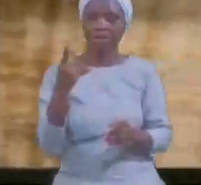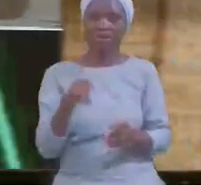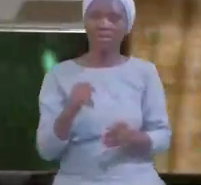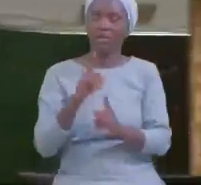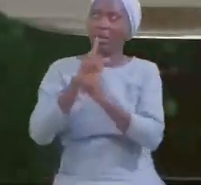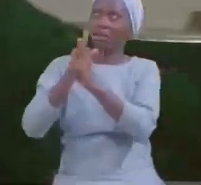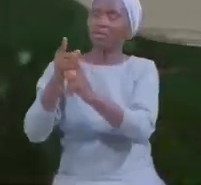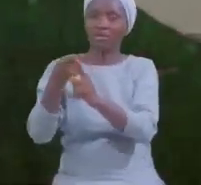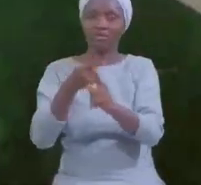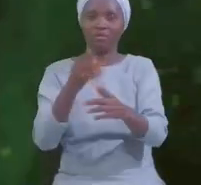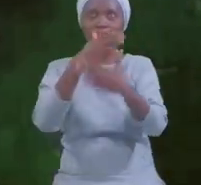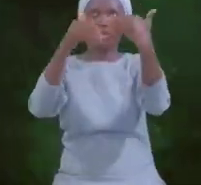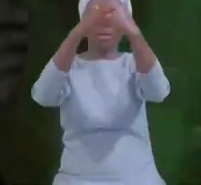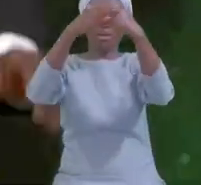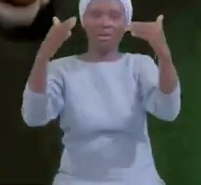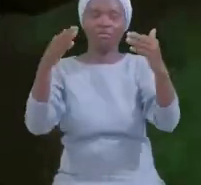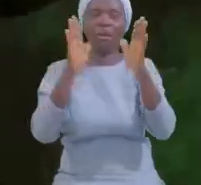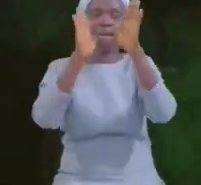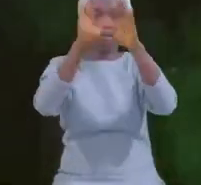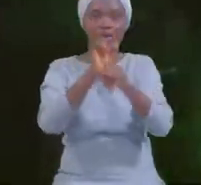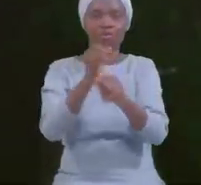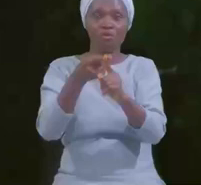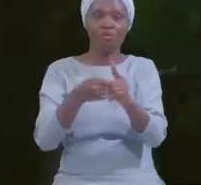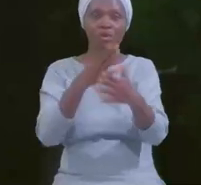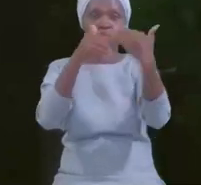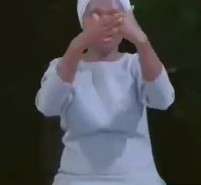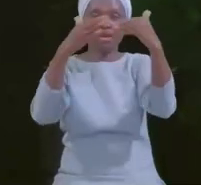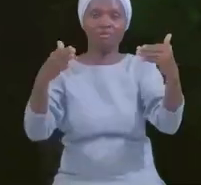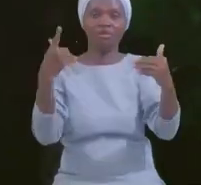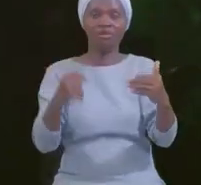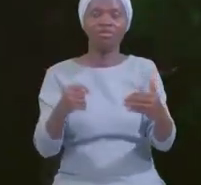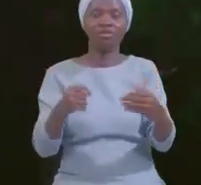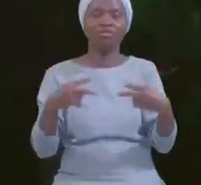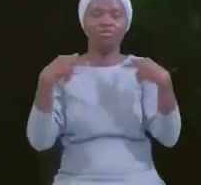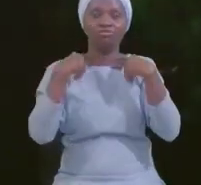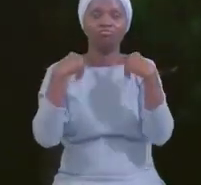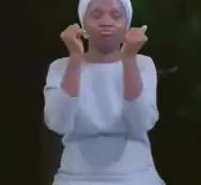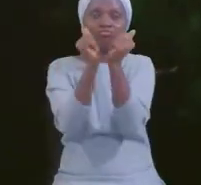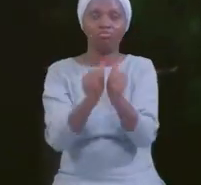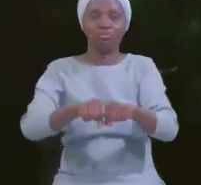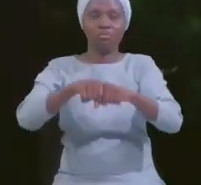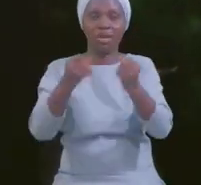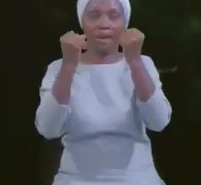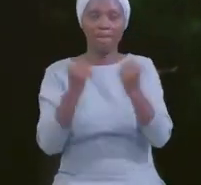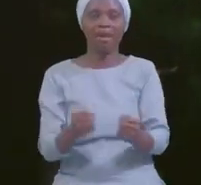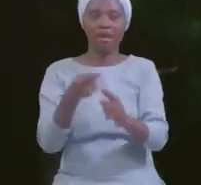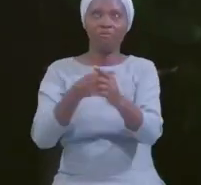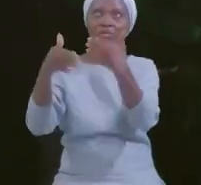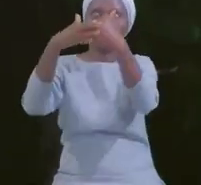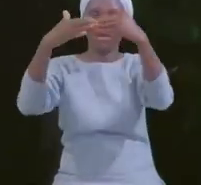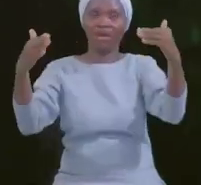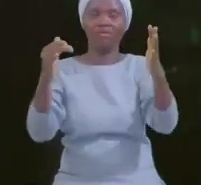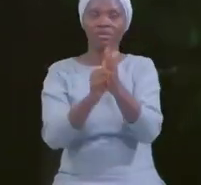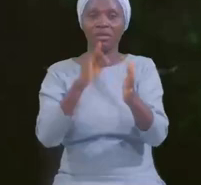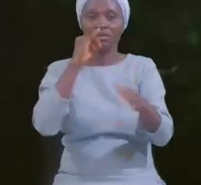le miracle venant du ciel et la puissance qui brise le joug du ciel qui va activer